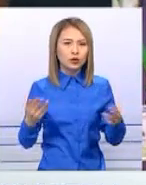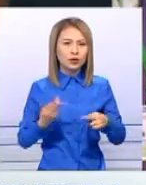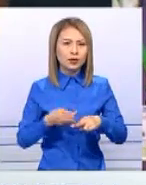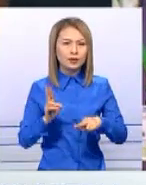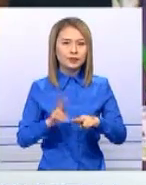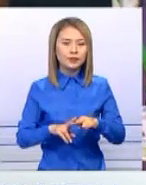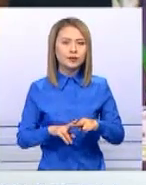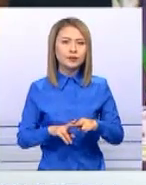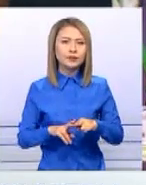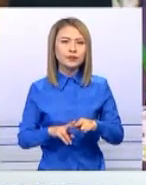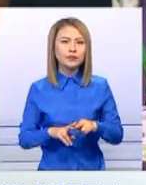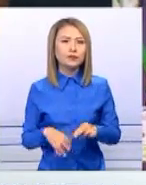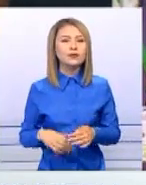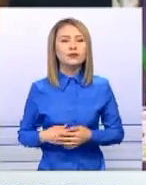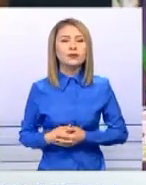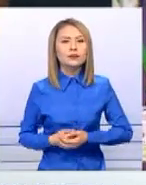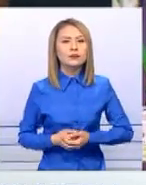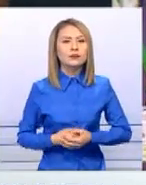То есть